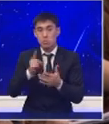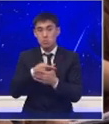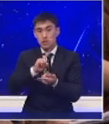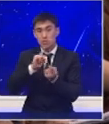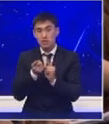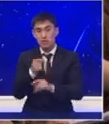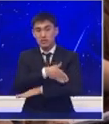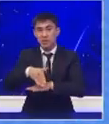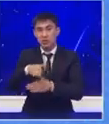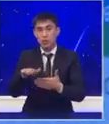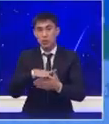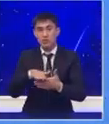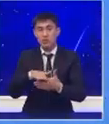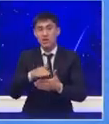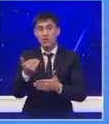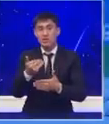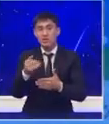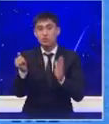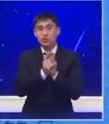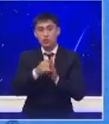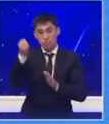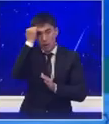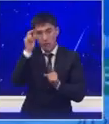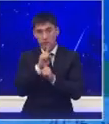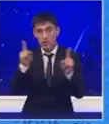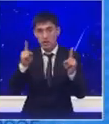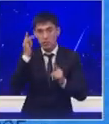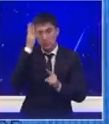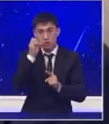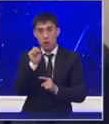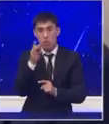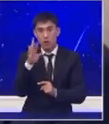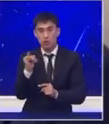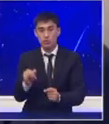переименования центральной улицы и установки памятника великому мыслителю Абаю.